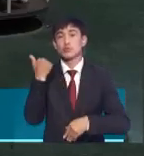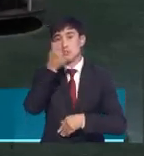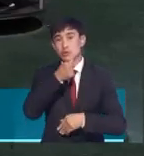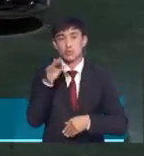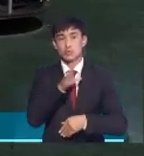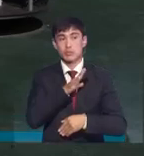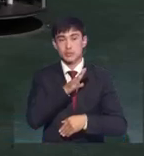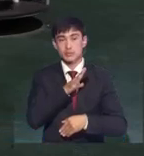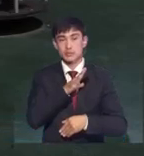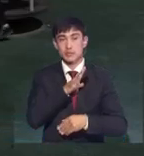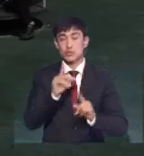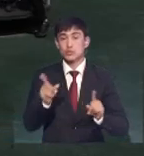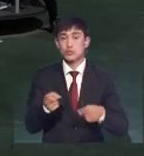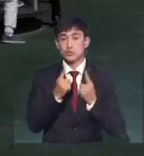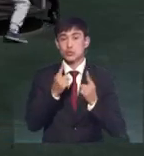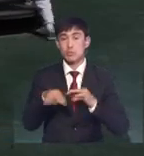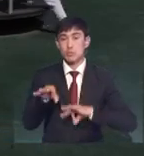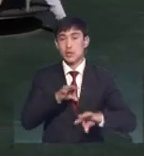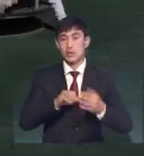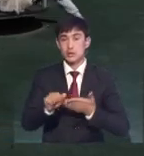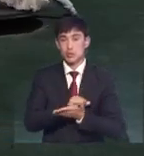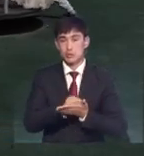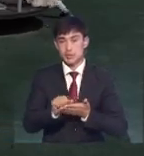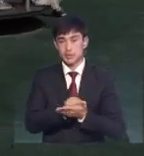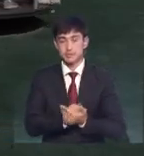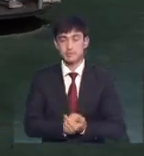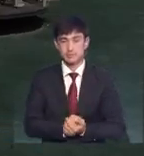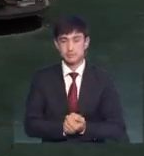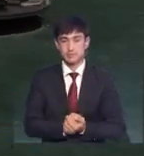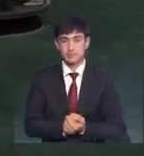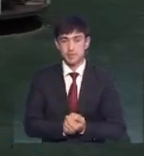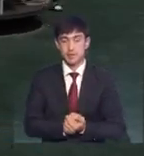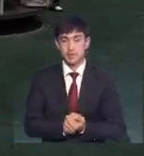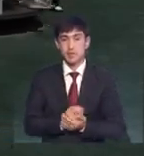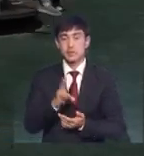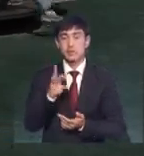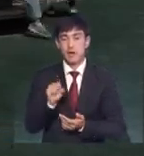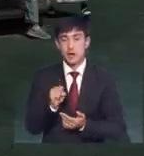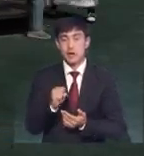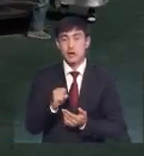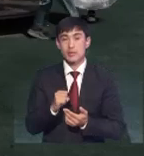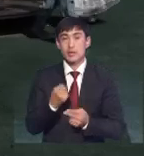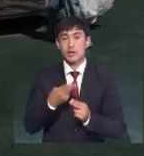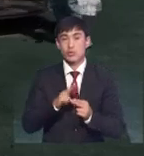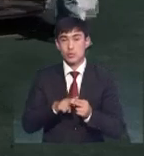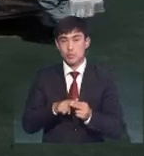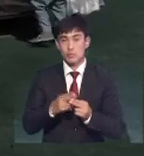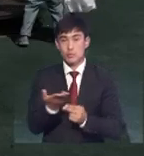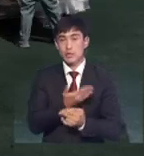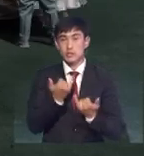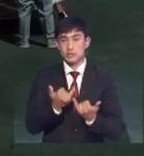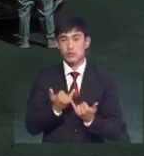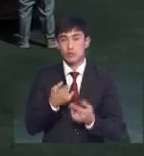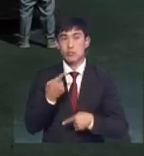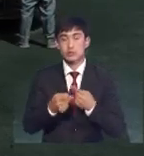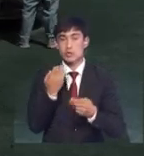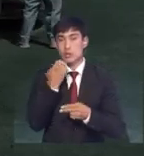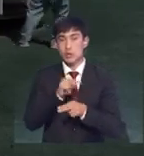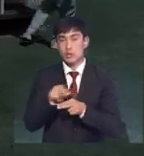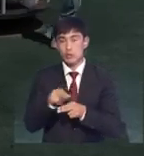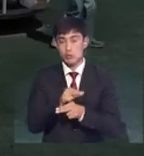был создан проектно-сметный документ, на основании которого сегодня, вот после